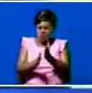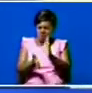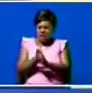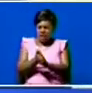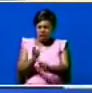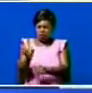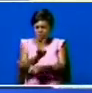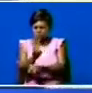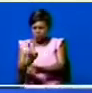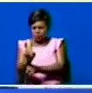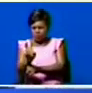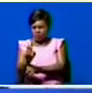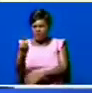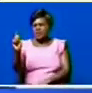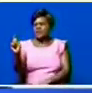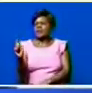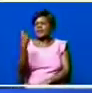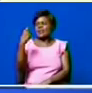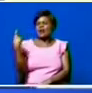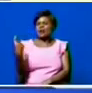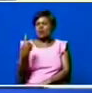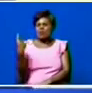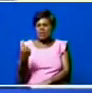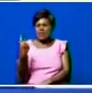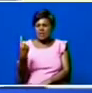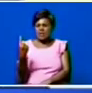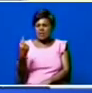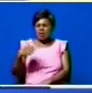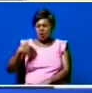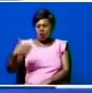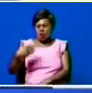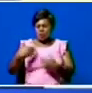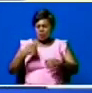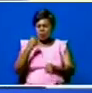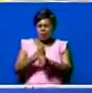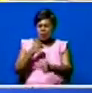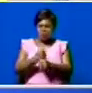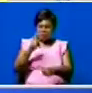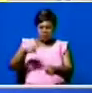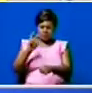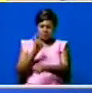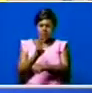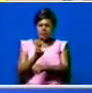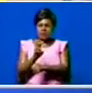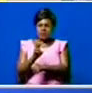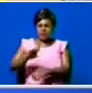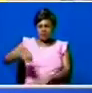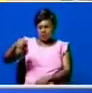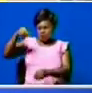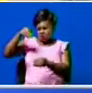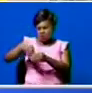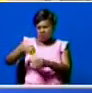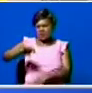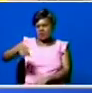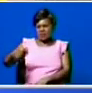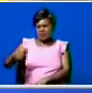kusimamiwa, sababu ni Kenya tu huwa ndio kila mtu afanya kazi lazima asimamiwa. Ni mji ndani ya mji, na